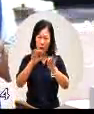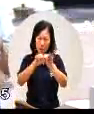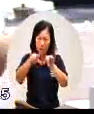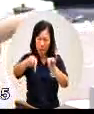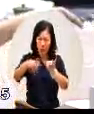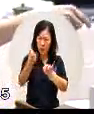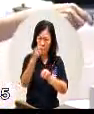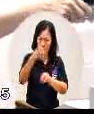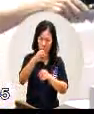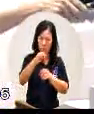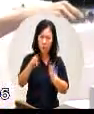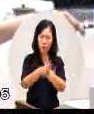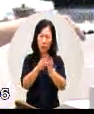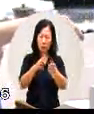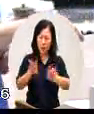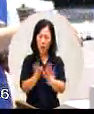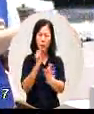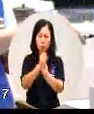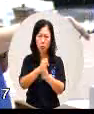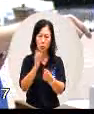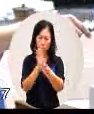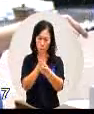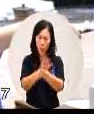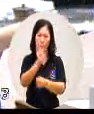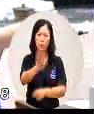忙很多。你有来看图片，